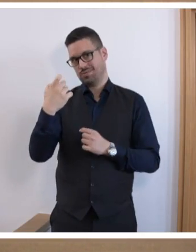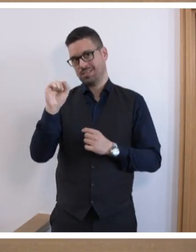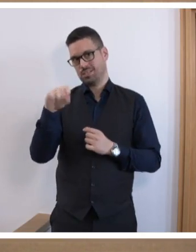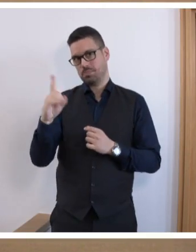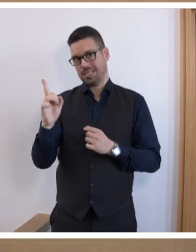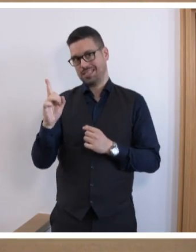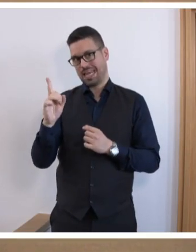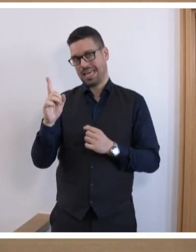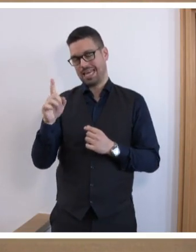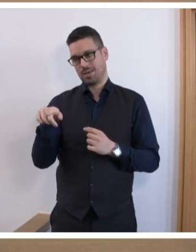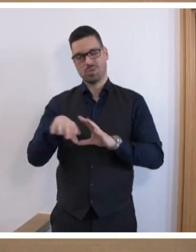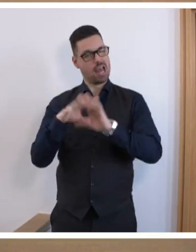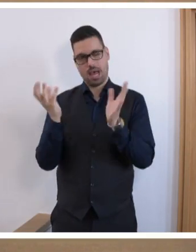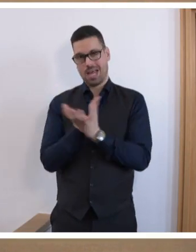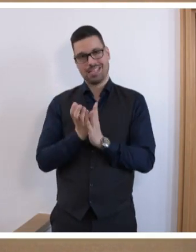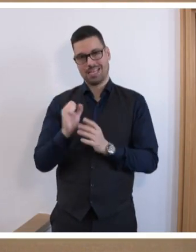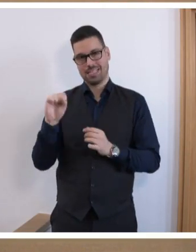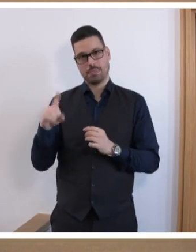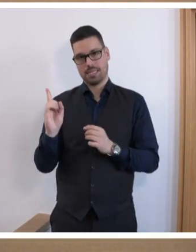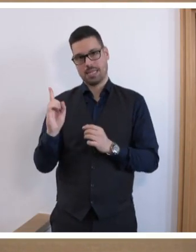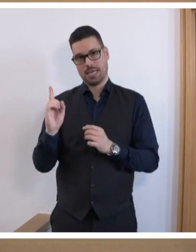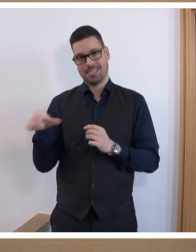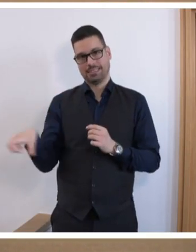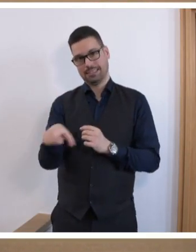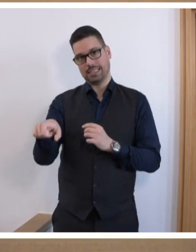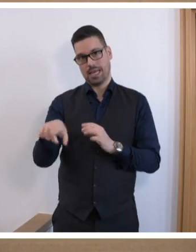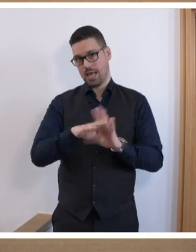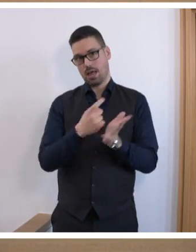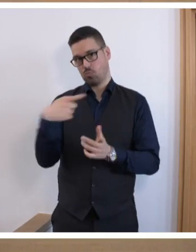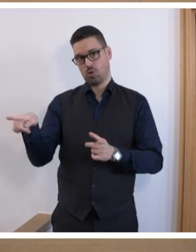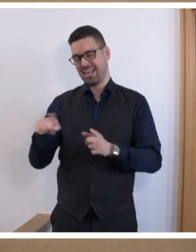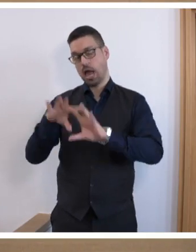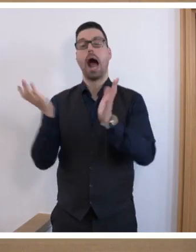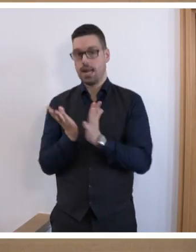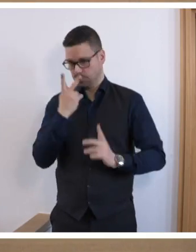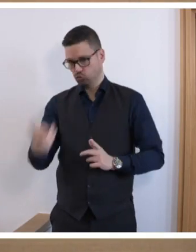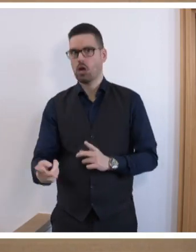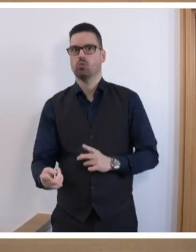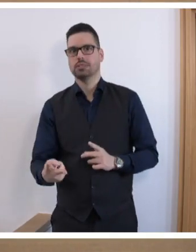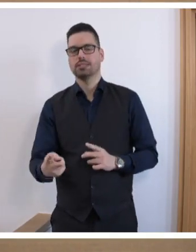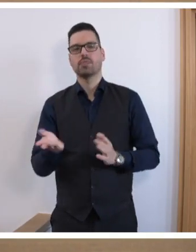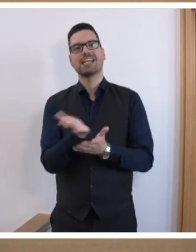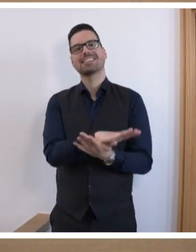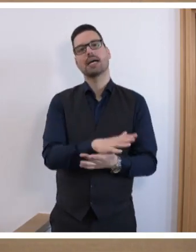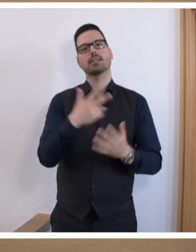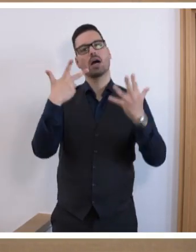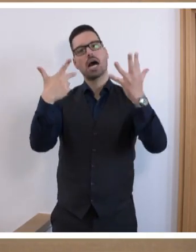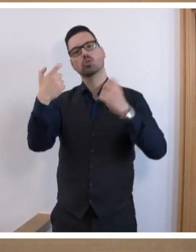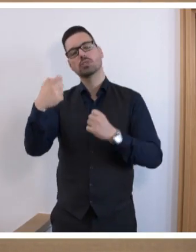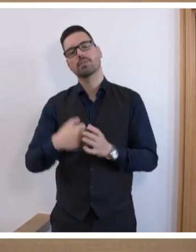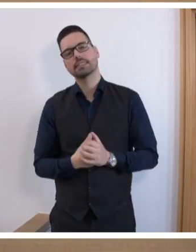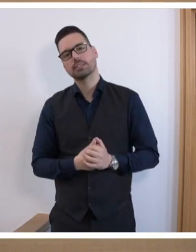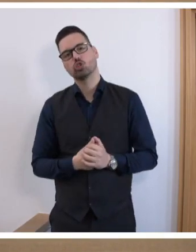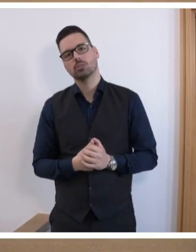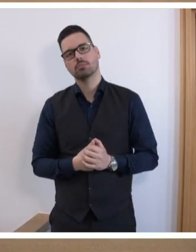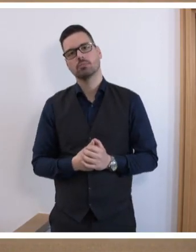SPD-Saar. Und ich darf jeden zu Hause auffordern, das Regierungsprogramm der SPD sich anzuschauen, Seite 28. Dort versprechen Sie den Saarländerinnen und